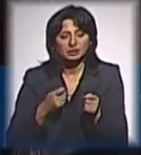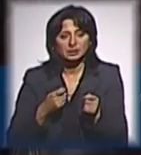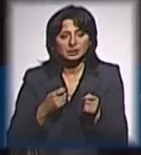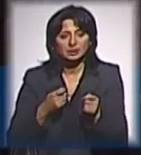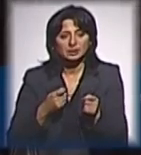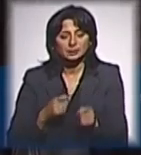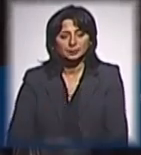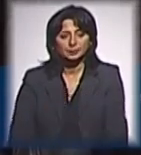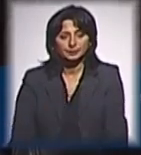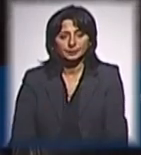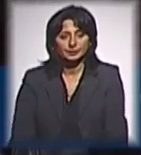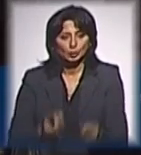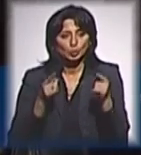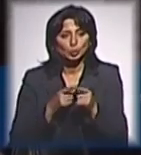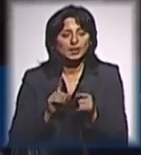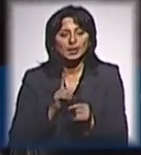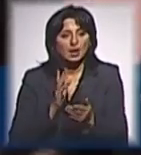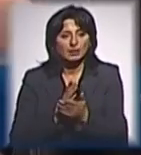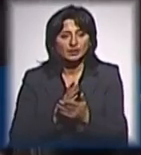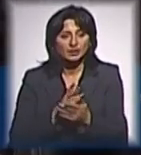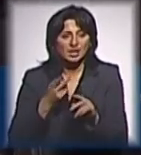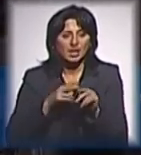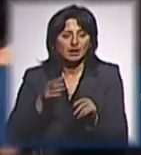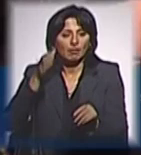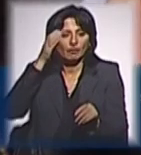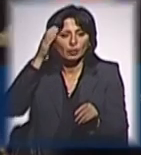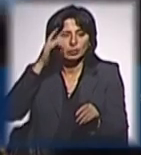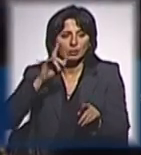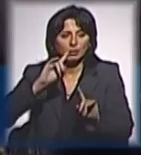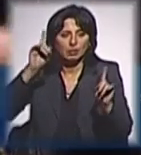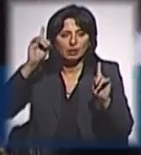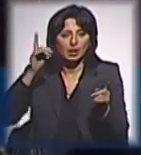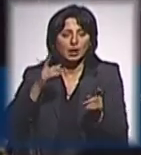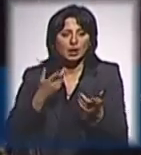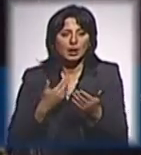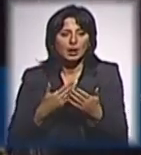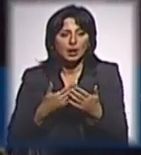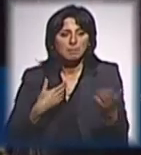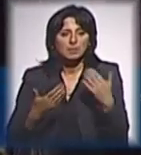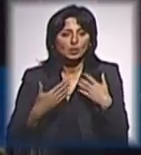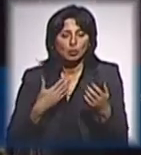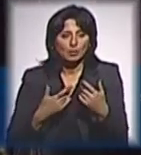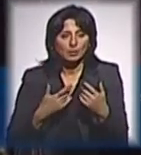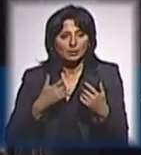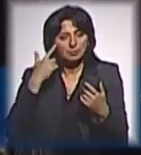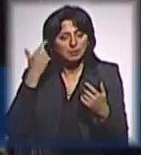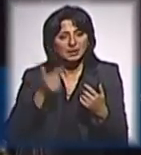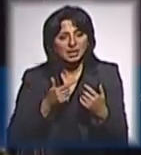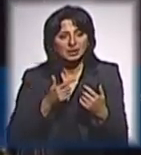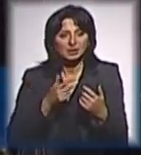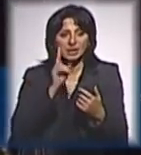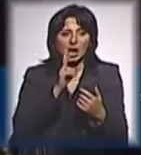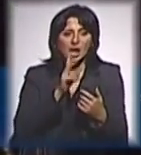ვთქვათ კუთხით, გარდა იმ ფილოსოფიისა, გარდა იმ ასე ვთქვათ მიდგომებისა, მენტალიტეტისა,